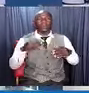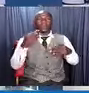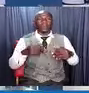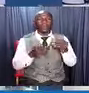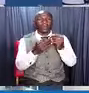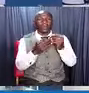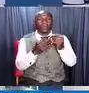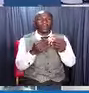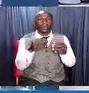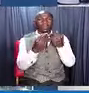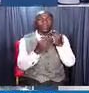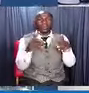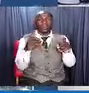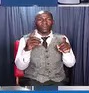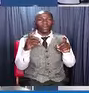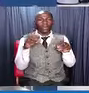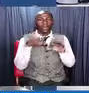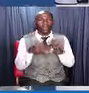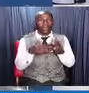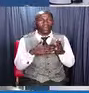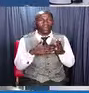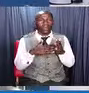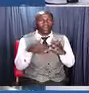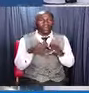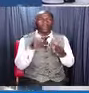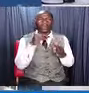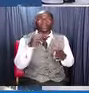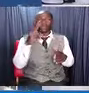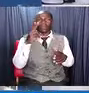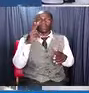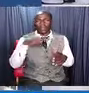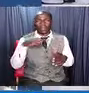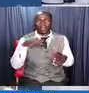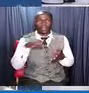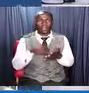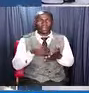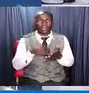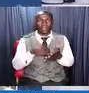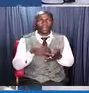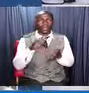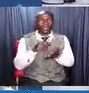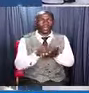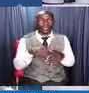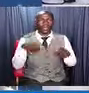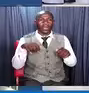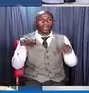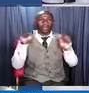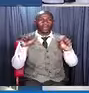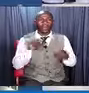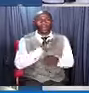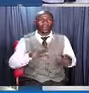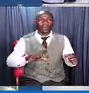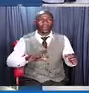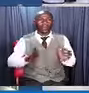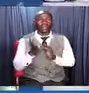mtu maana ametatizika katika dhambi. Don't despise anybody who has fallen in sin. Don't despise. Aliyekuwezesha wewe ni Bwana Yesu, hatuwezi